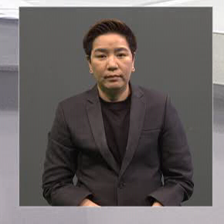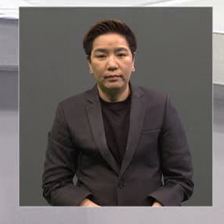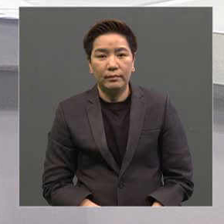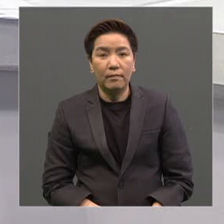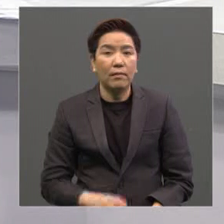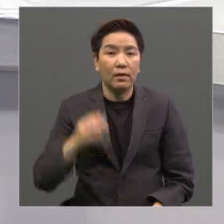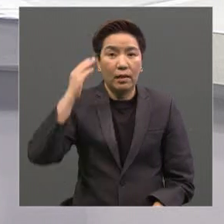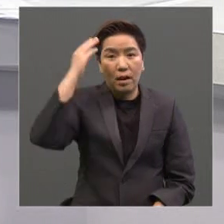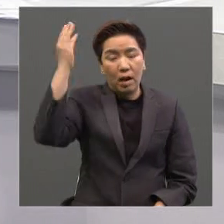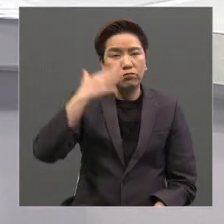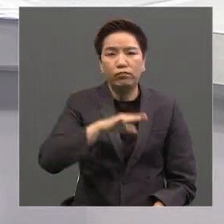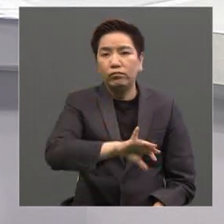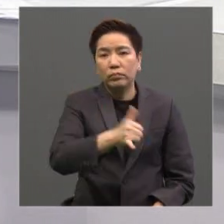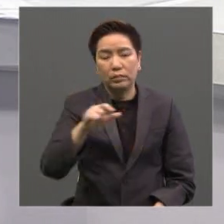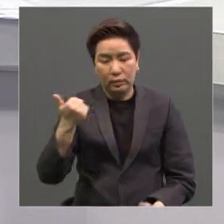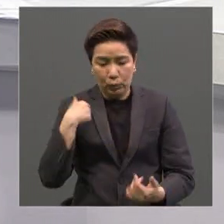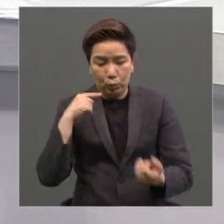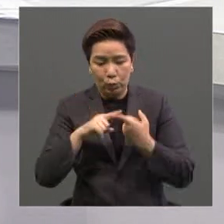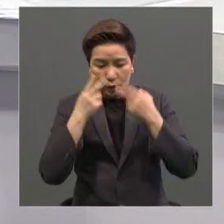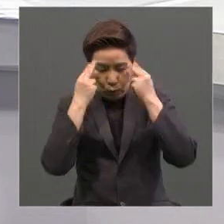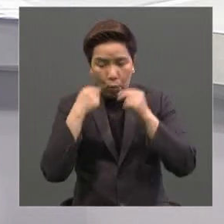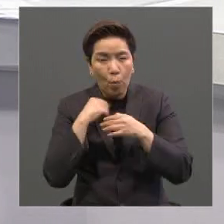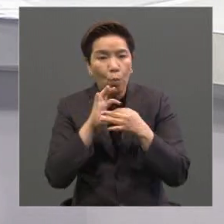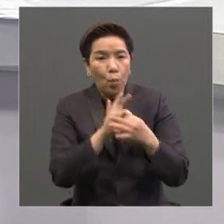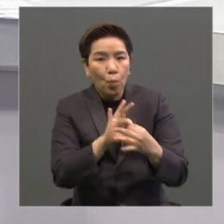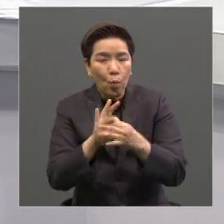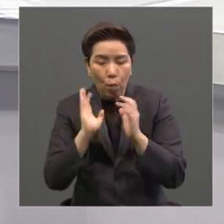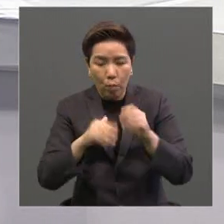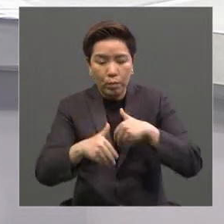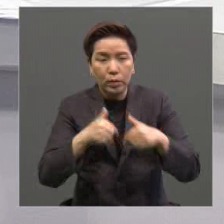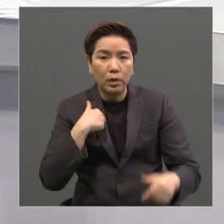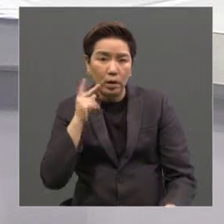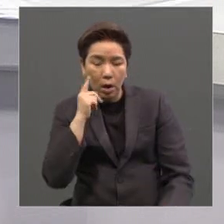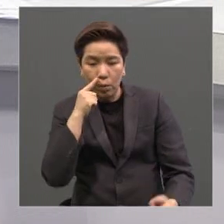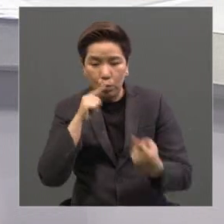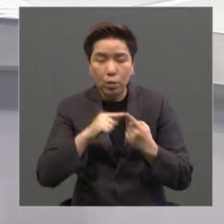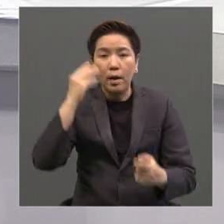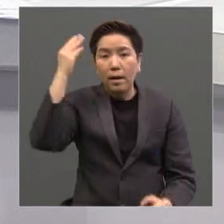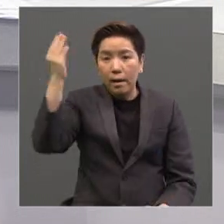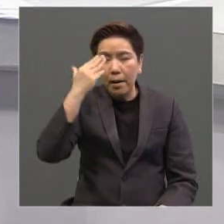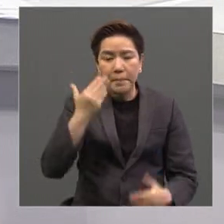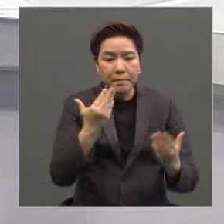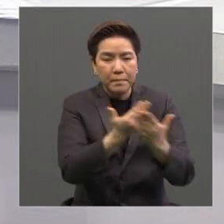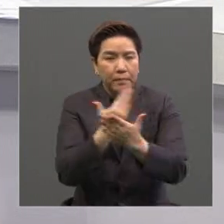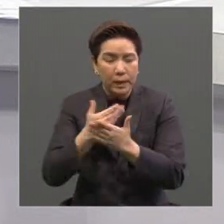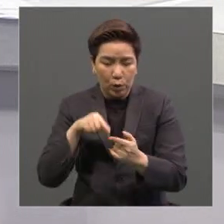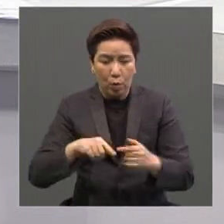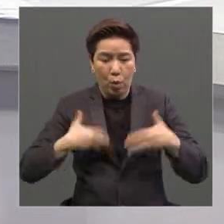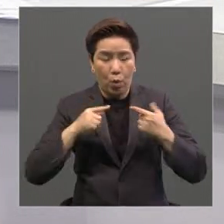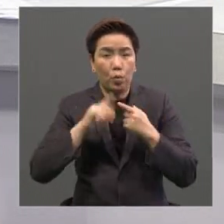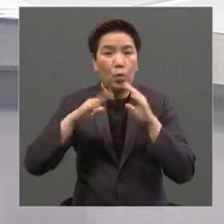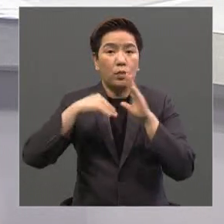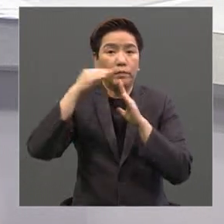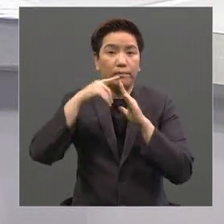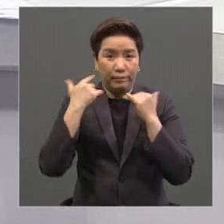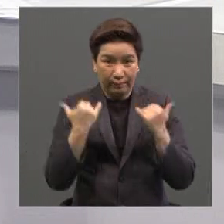สภาพอากาศแปรปรวนแบบนี้นะท่านนายกก็ห่วงใยประชาชนค่ะมีการติดตามสถานการณ์อากาศแปรปรวนจากพายุฤดูร้อนในจังหวัด